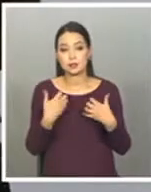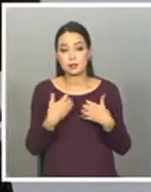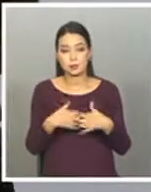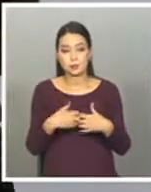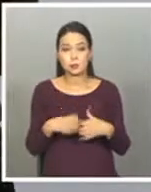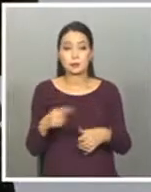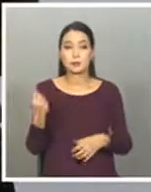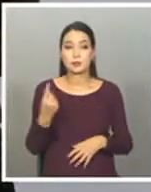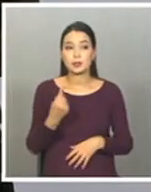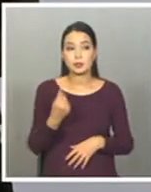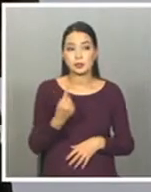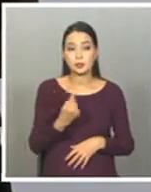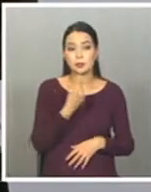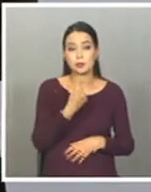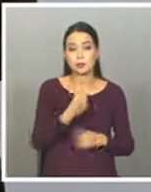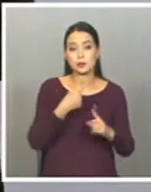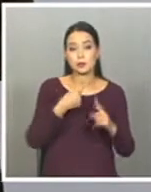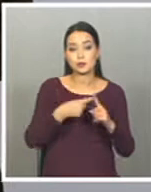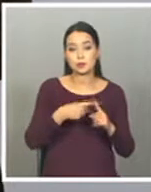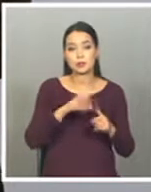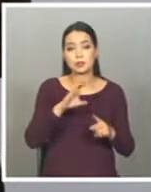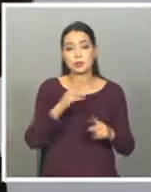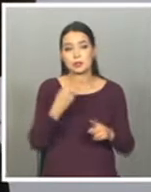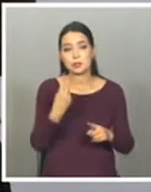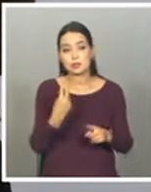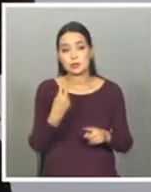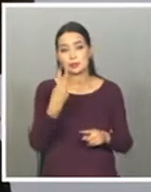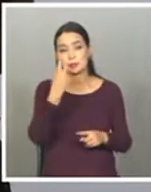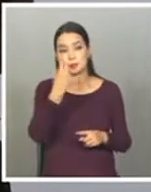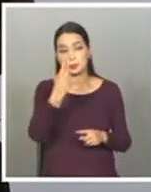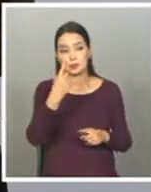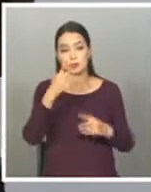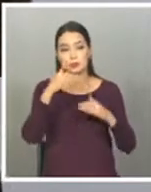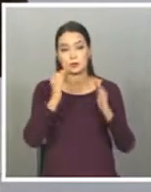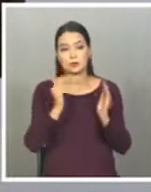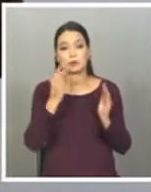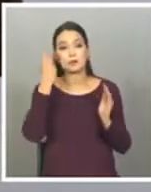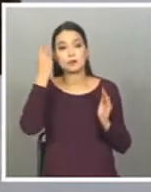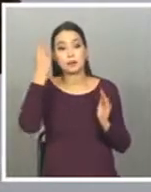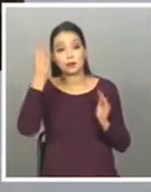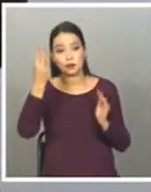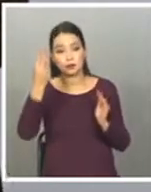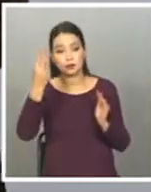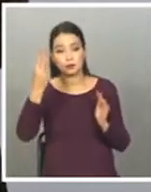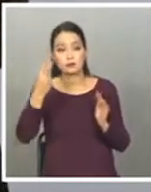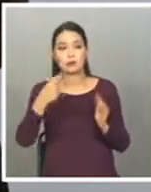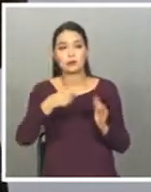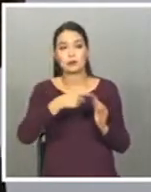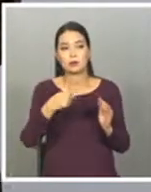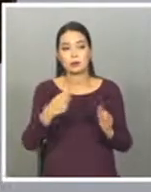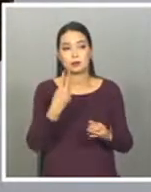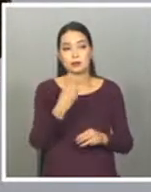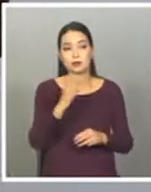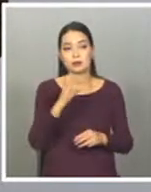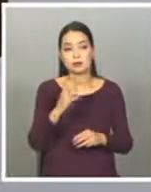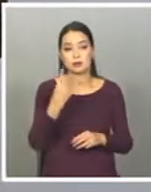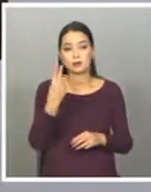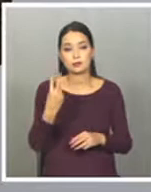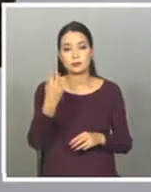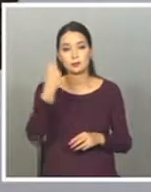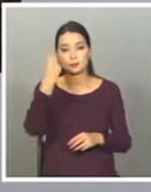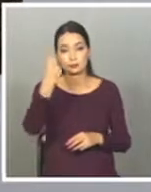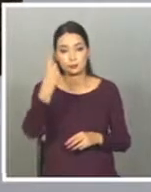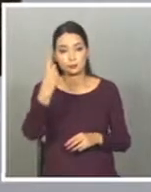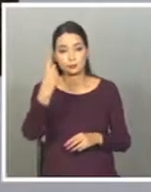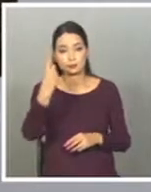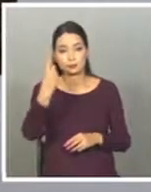Біріншісі, 1 қосылған с-ның 2-ден 1 дәрежесінің квадраты азайтылған 2 көбейтілген с-ның 2-ден 1